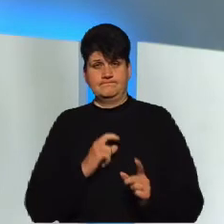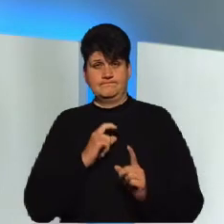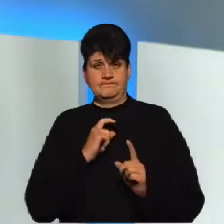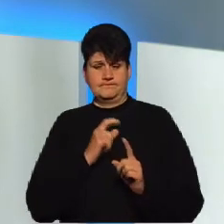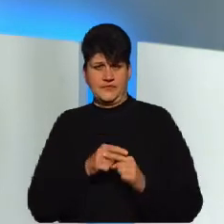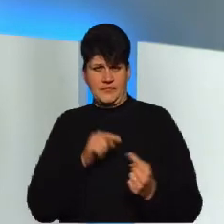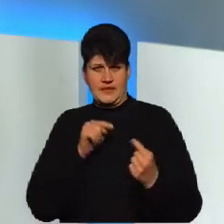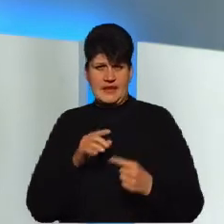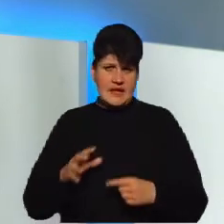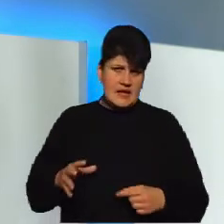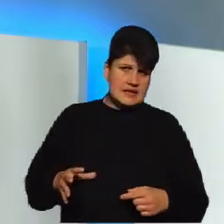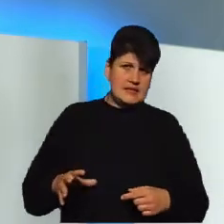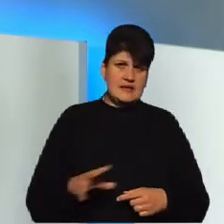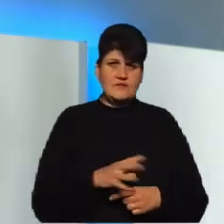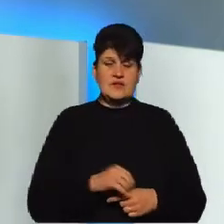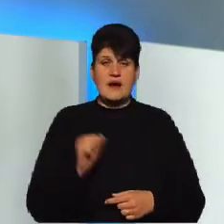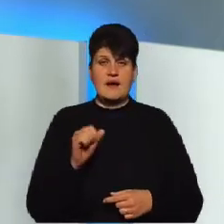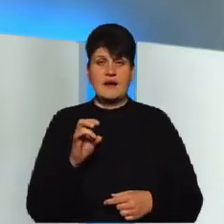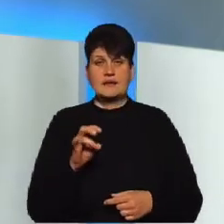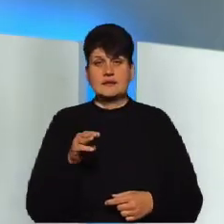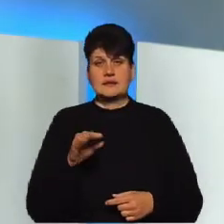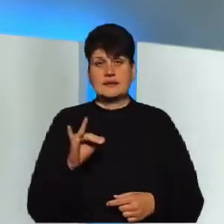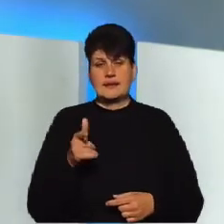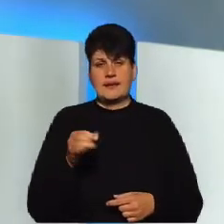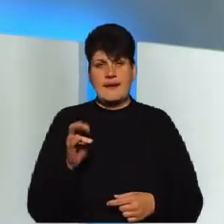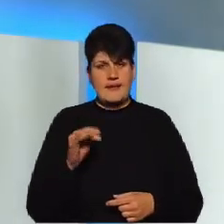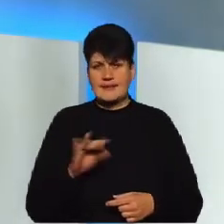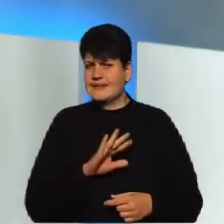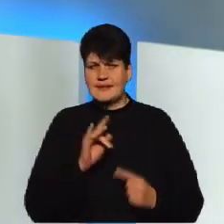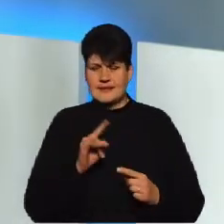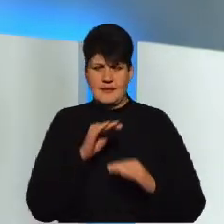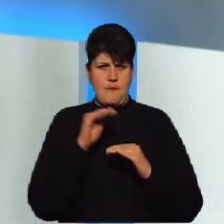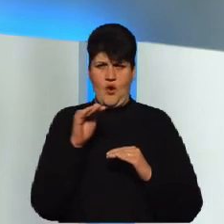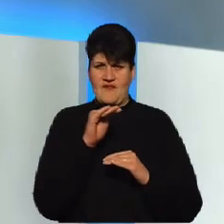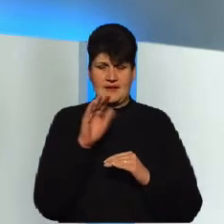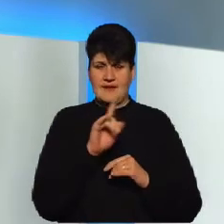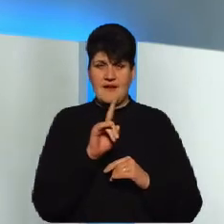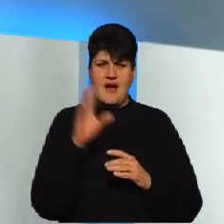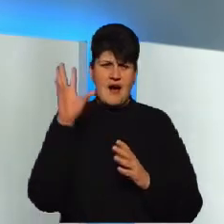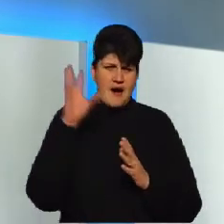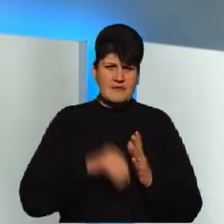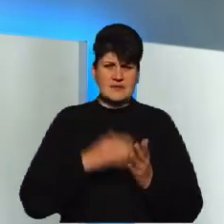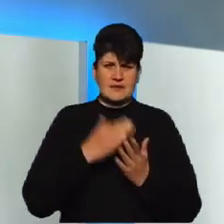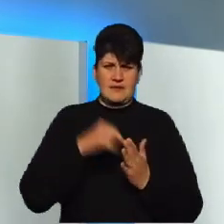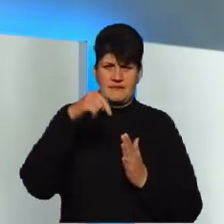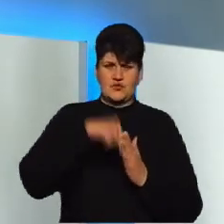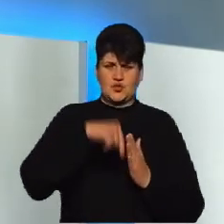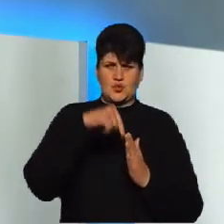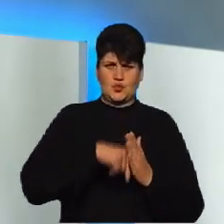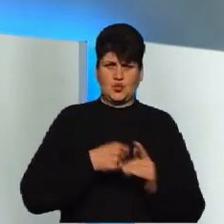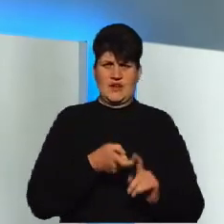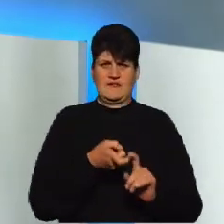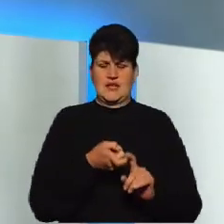всі антигени, не тільки поверхневі, а всі, які присутні в структурі вірусу. Їх